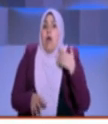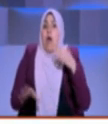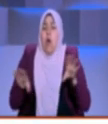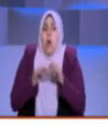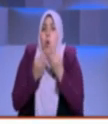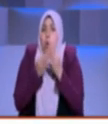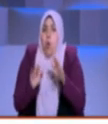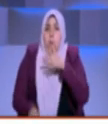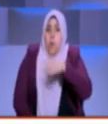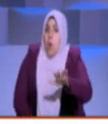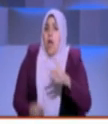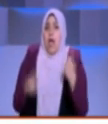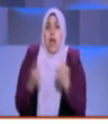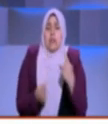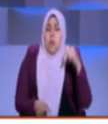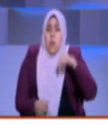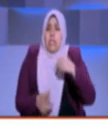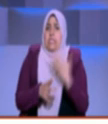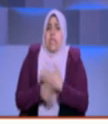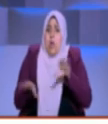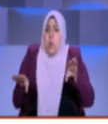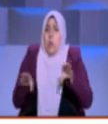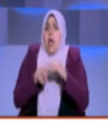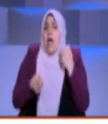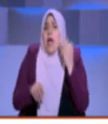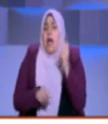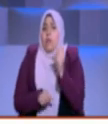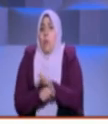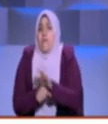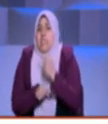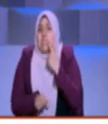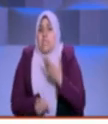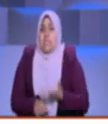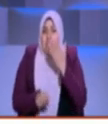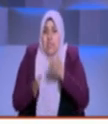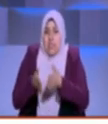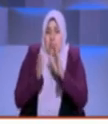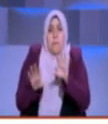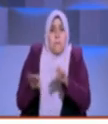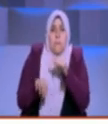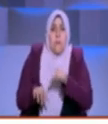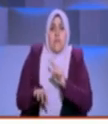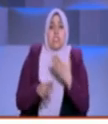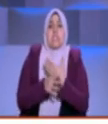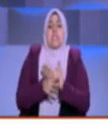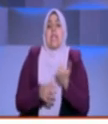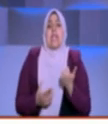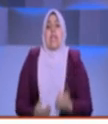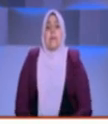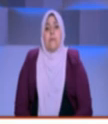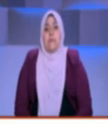في المستشفيات وكذلك في دور رعاية كبار السن؟ هو قال مسألة تقنية